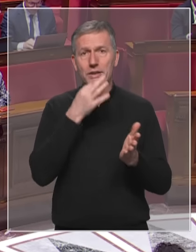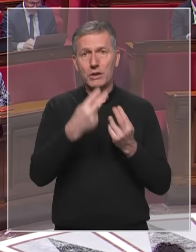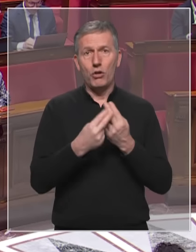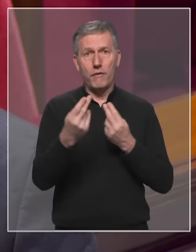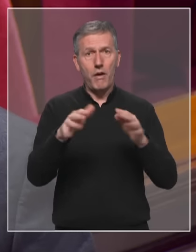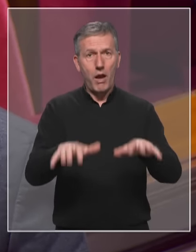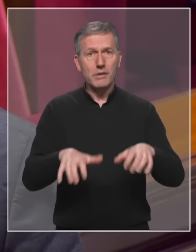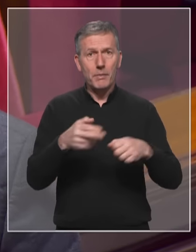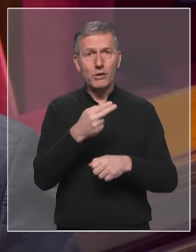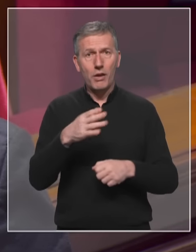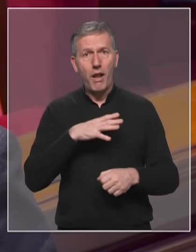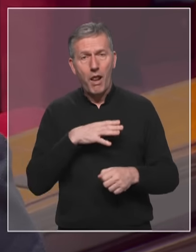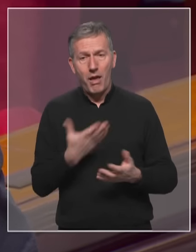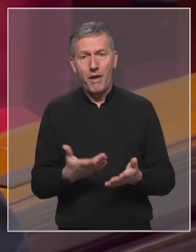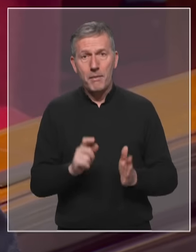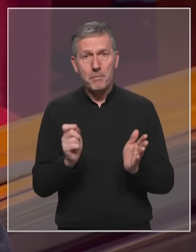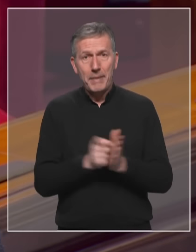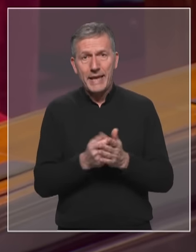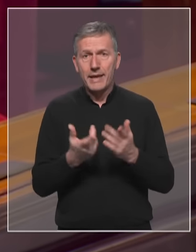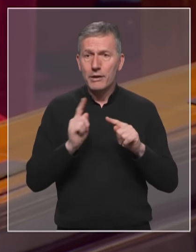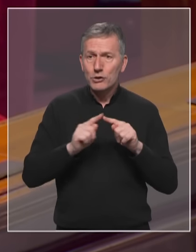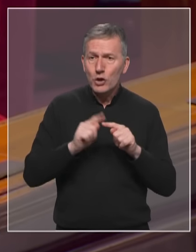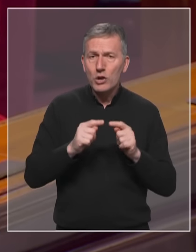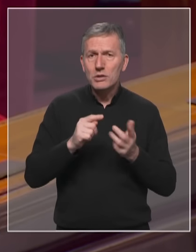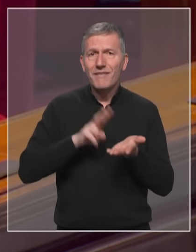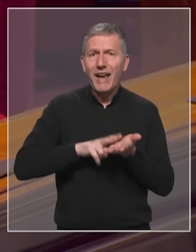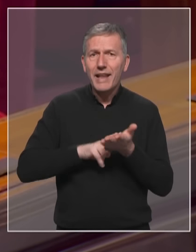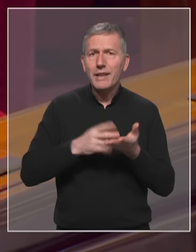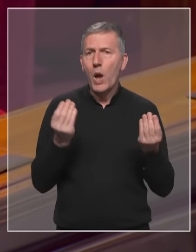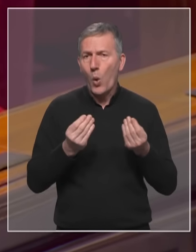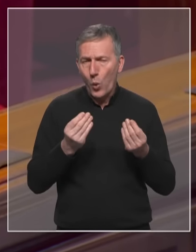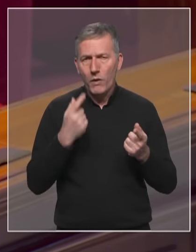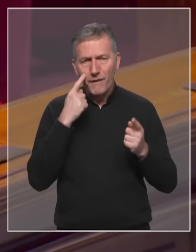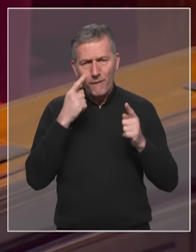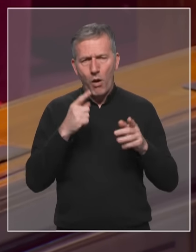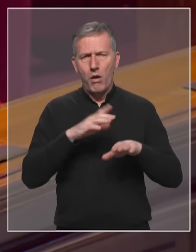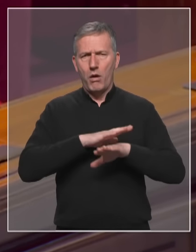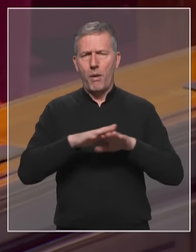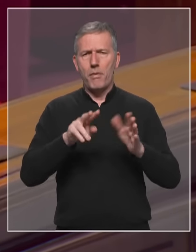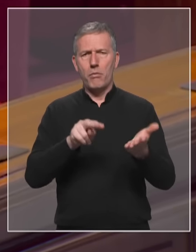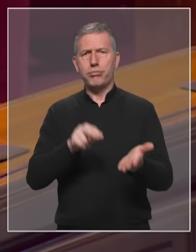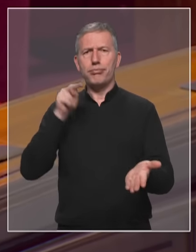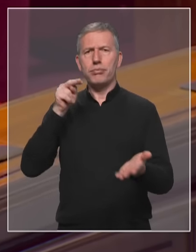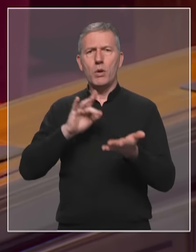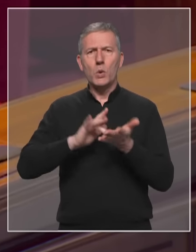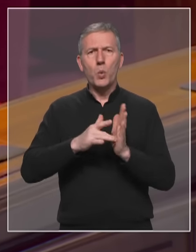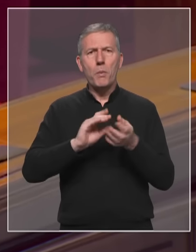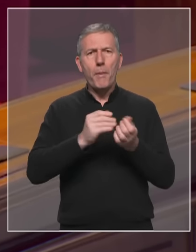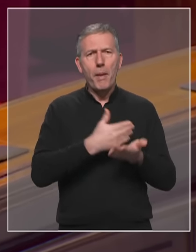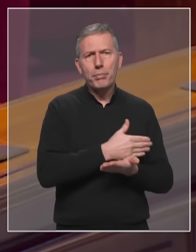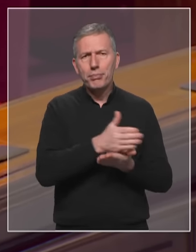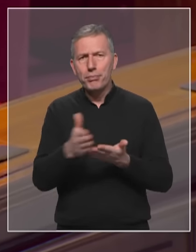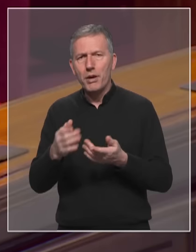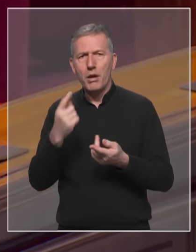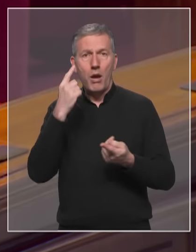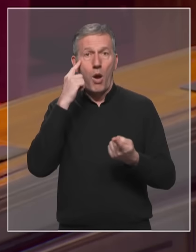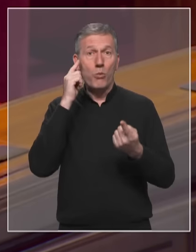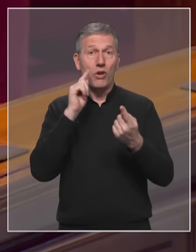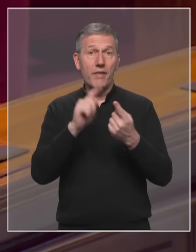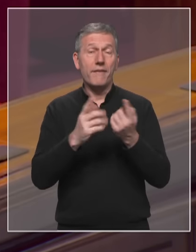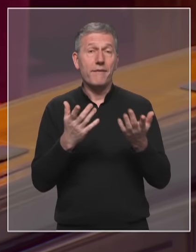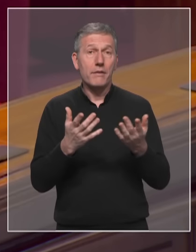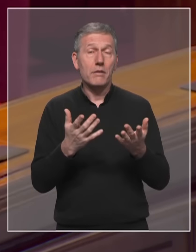nationale, il y a un instant de vérité à poser. Donc nous allons mettre sur la table l'ensemble des problématiques et de façon à d'ailleurs, je